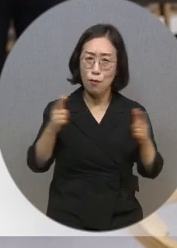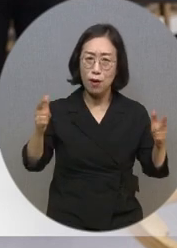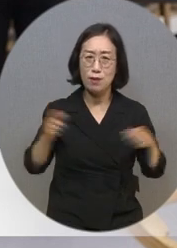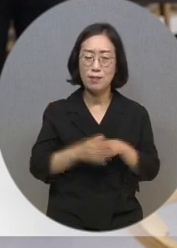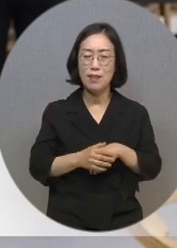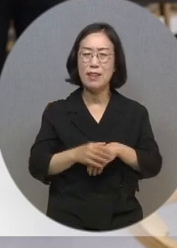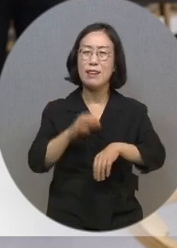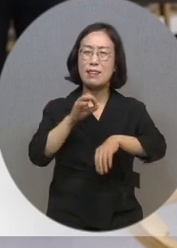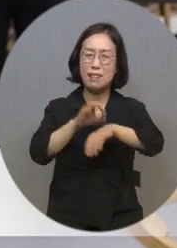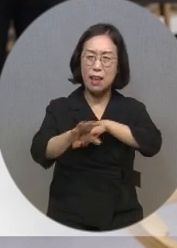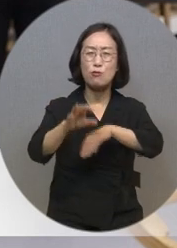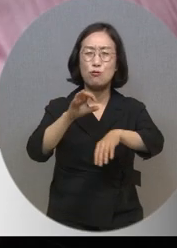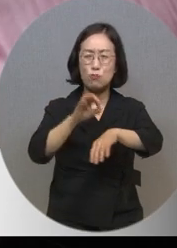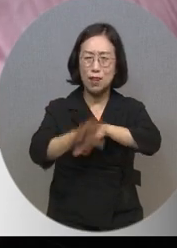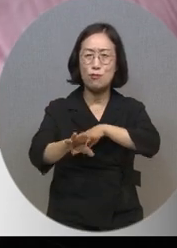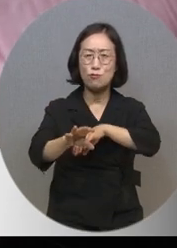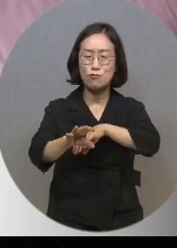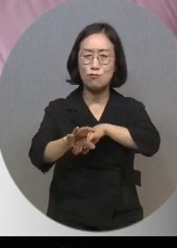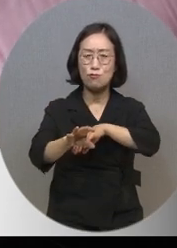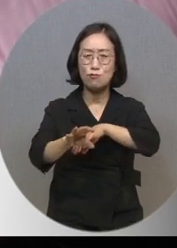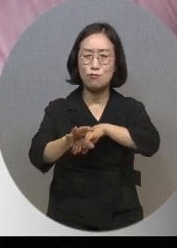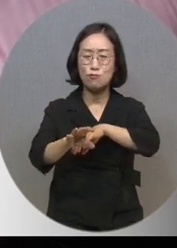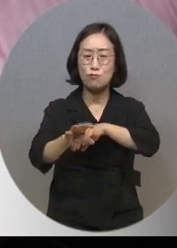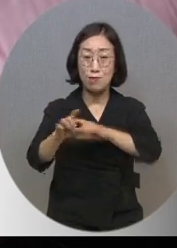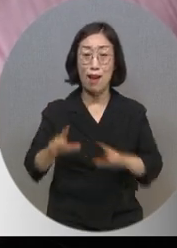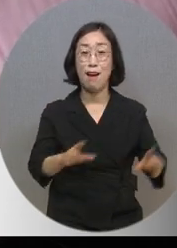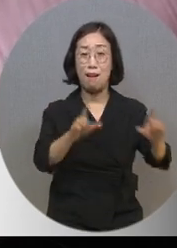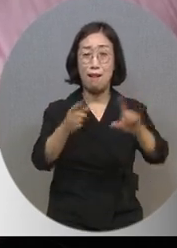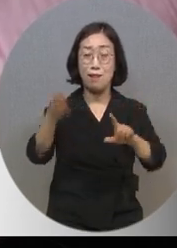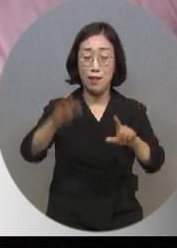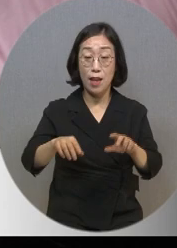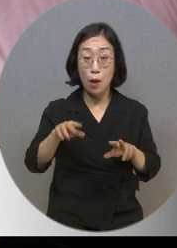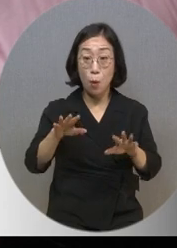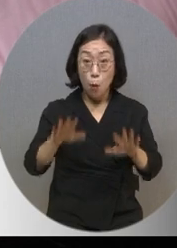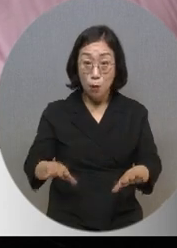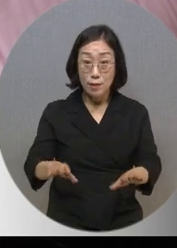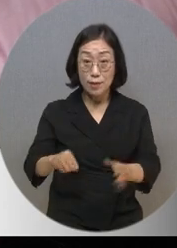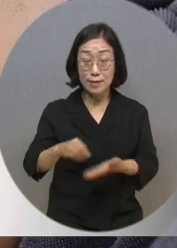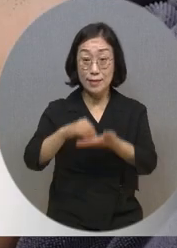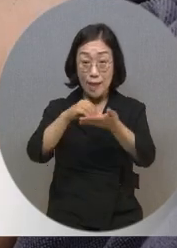안 보인다고 대충 하고 살았는데 이 뷰티 수업을 통해서